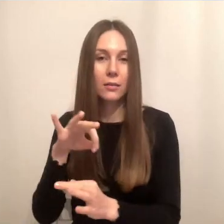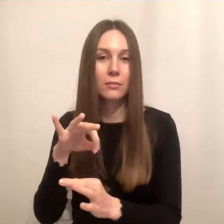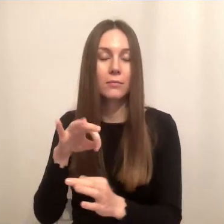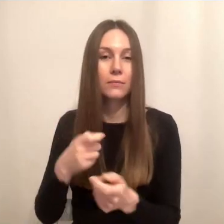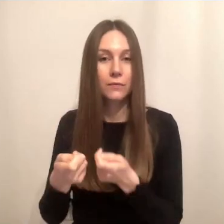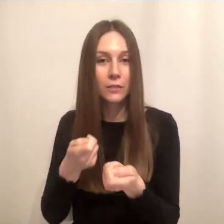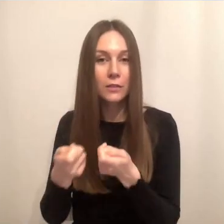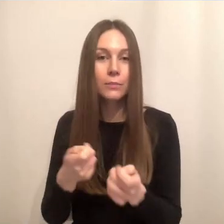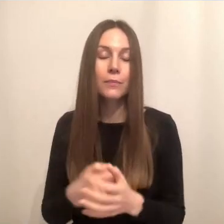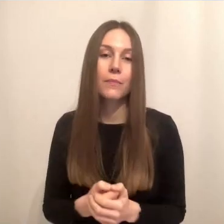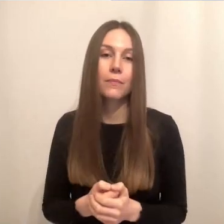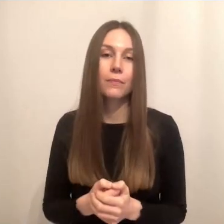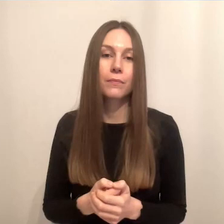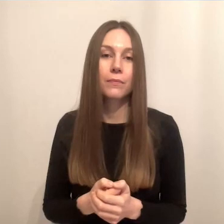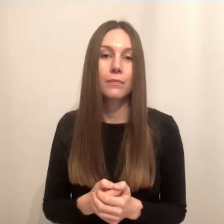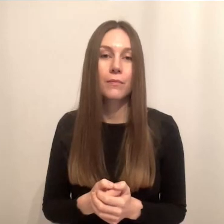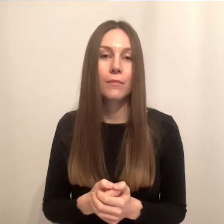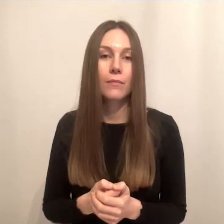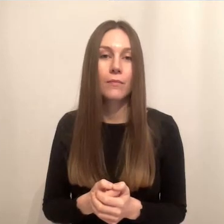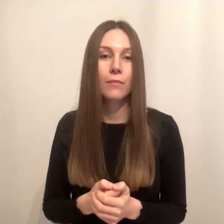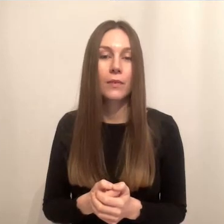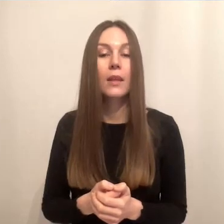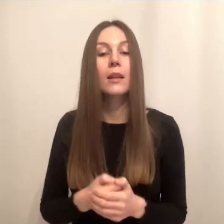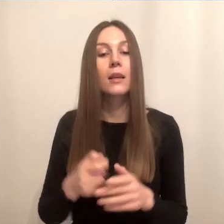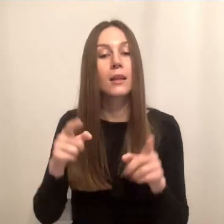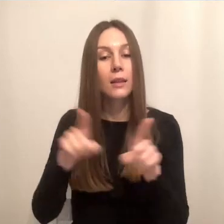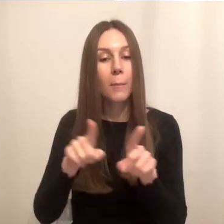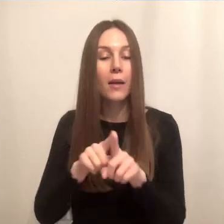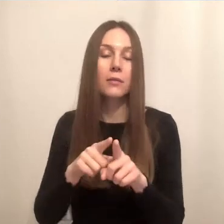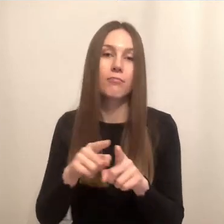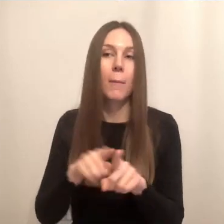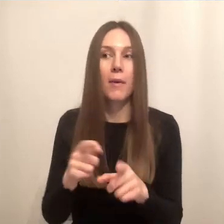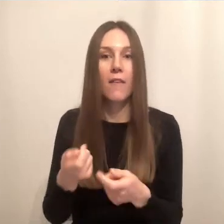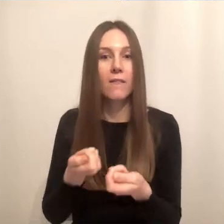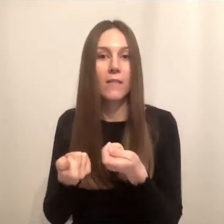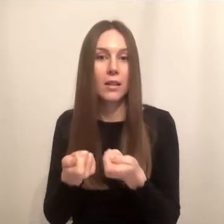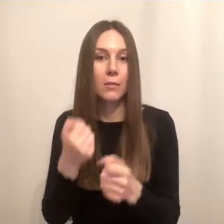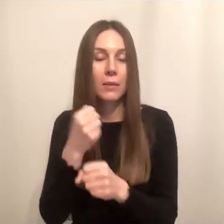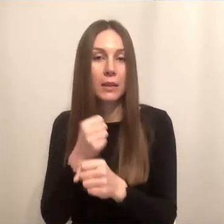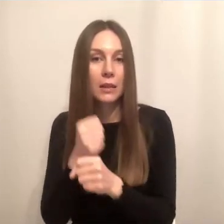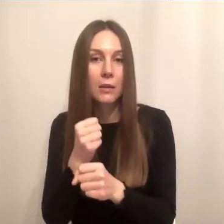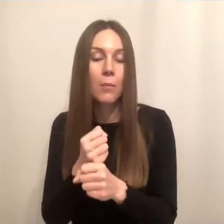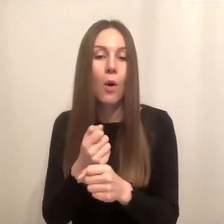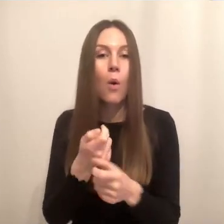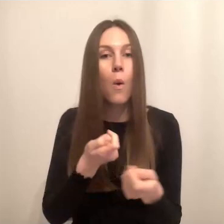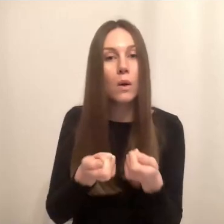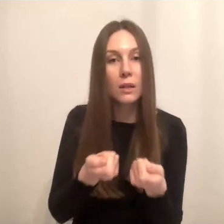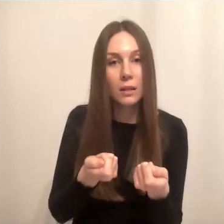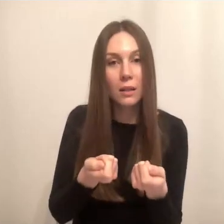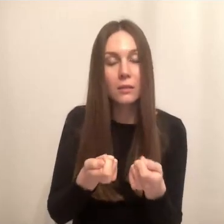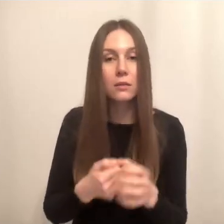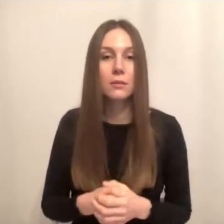tenka atlikti ir vadybinio darbo, ir organizacinio. Taip pat